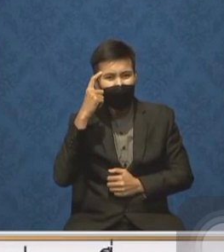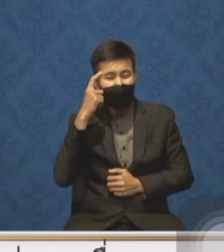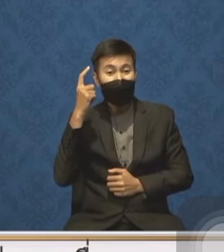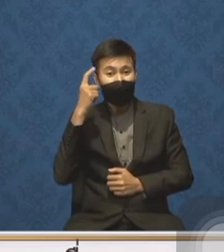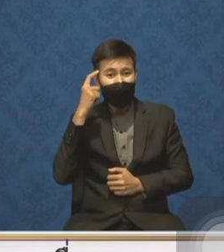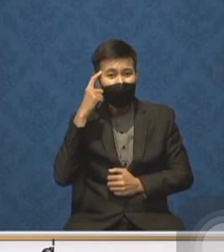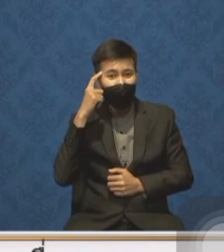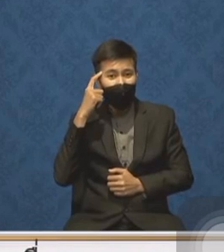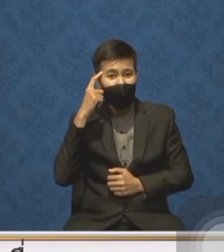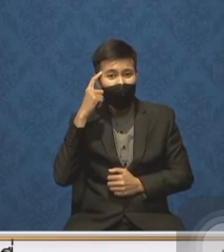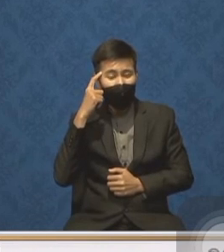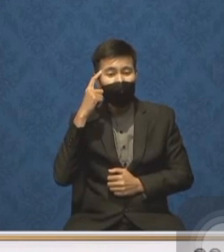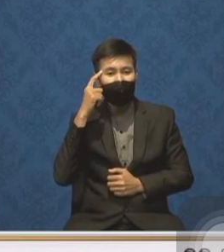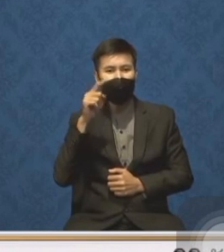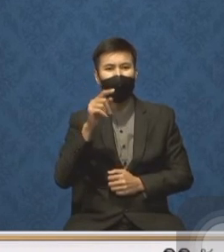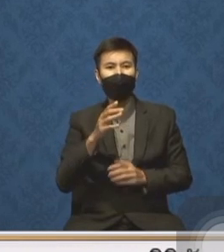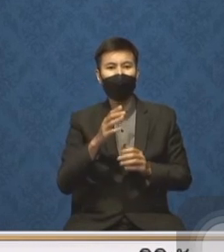รู